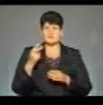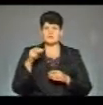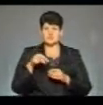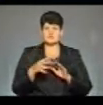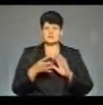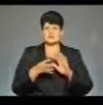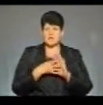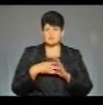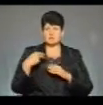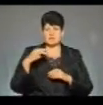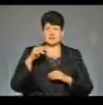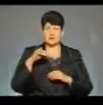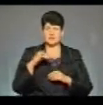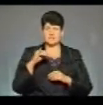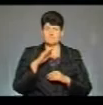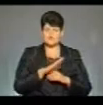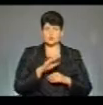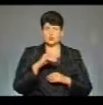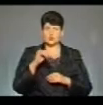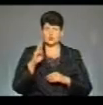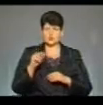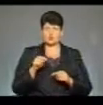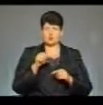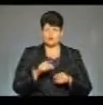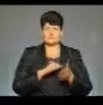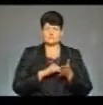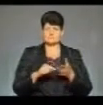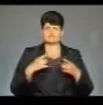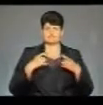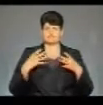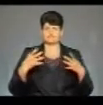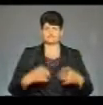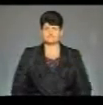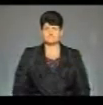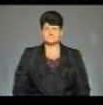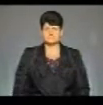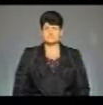президентства Віктора Ющенка його святкують урочисто.